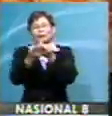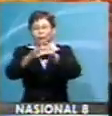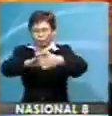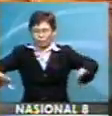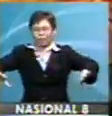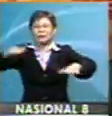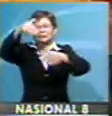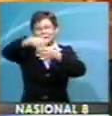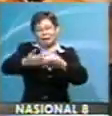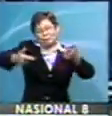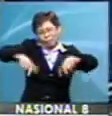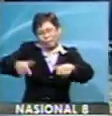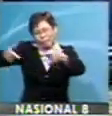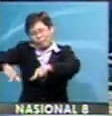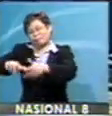sesuatu insiden